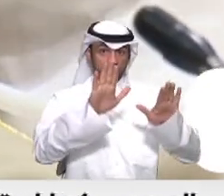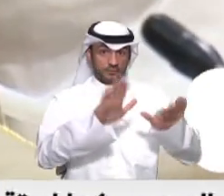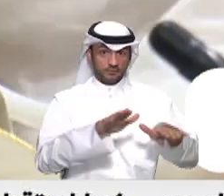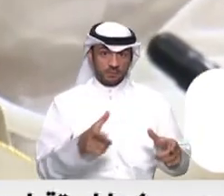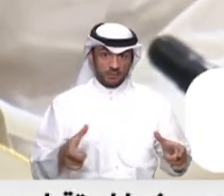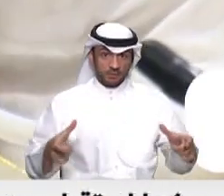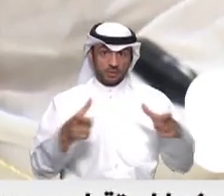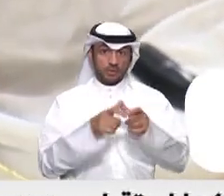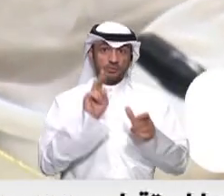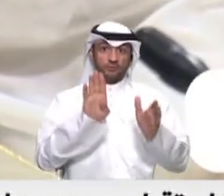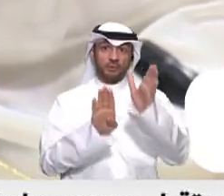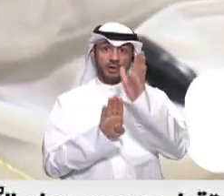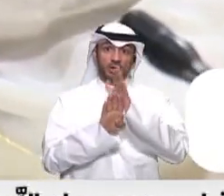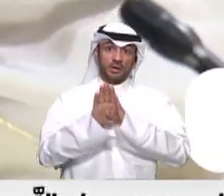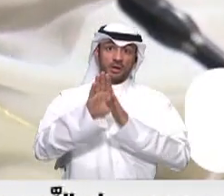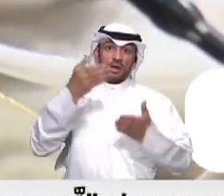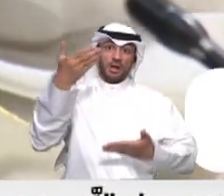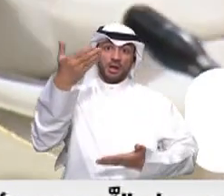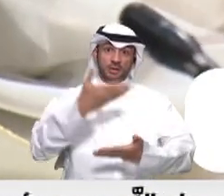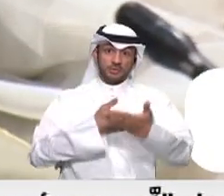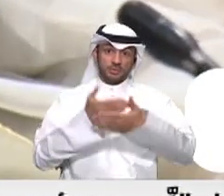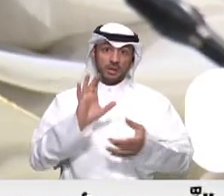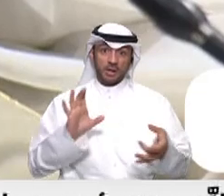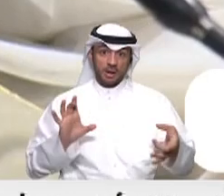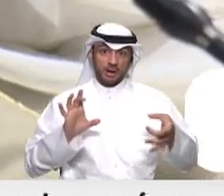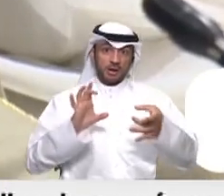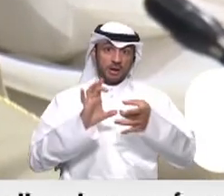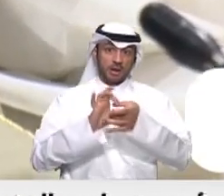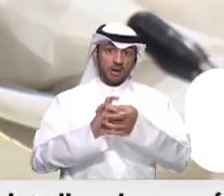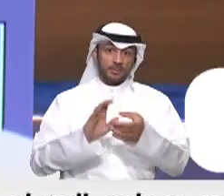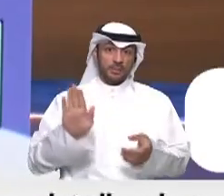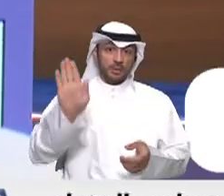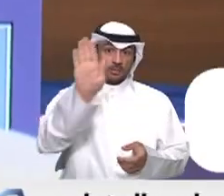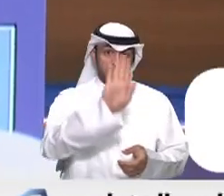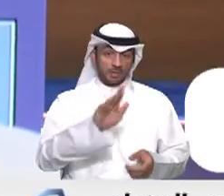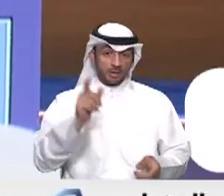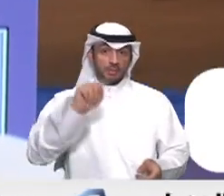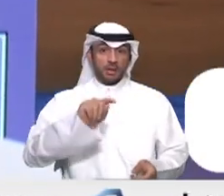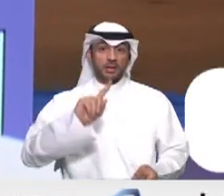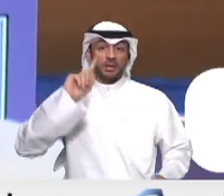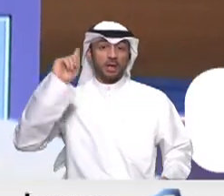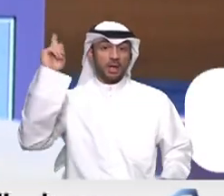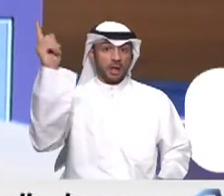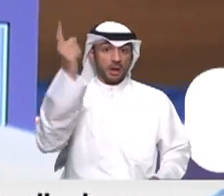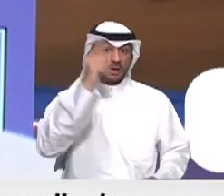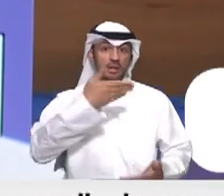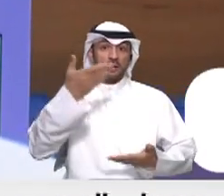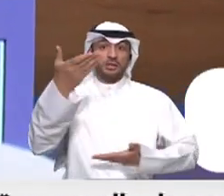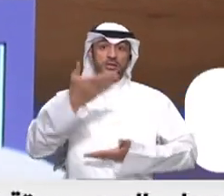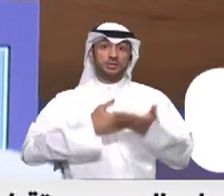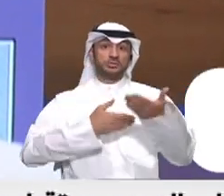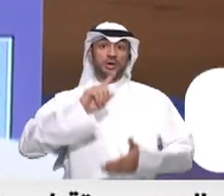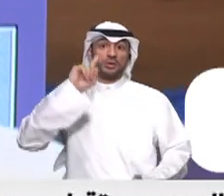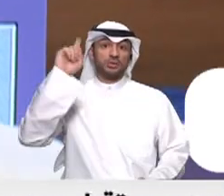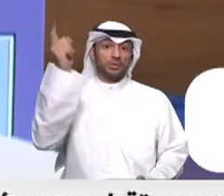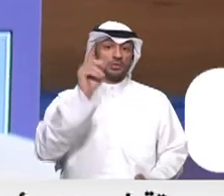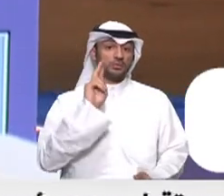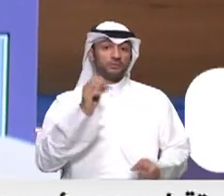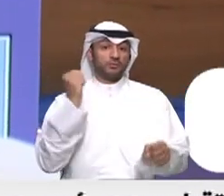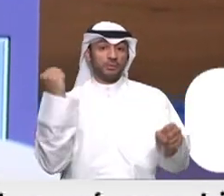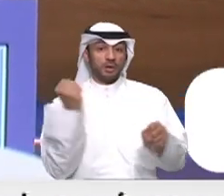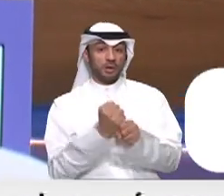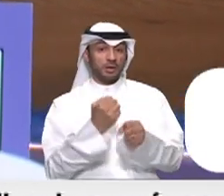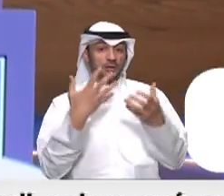النمو الاقتصادي وتطوير الربط المحلي والإقليمي والدولي لشبكات التجارة الدولية وسلاسل الإمداد